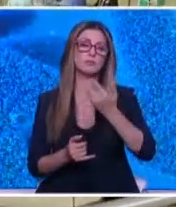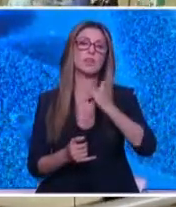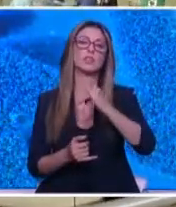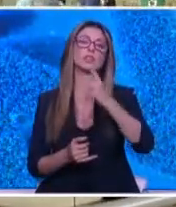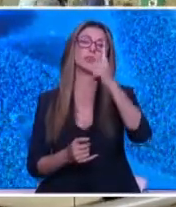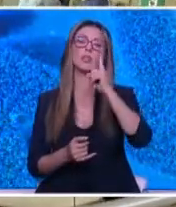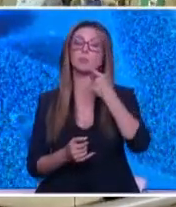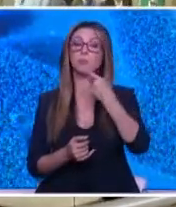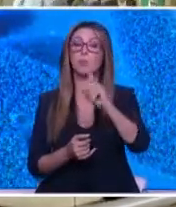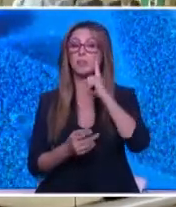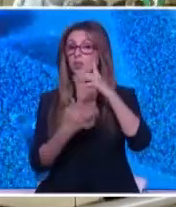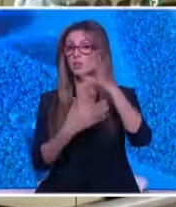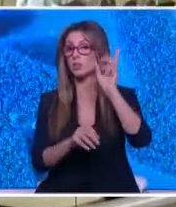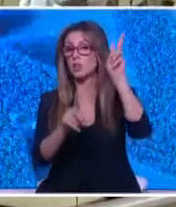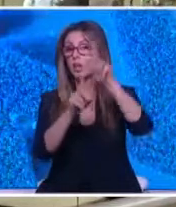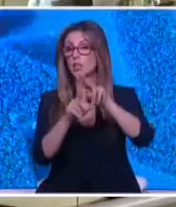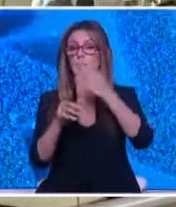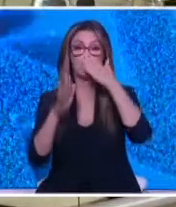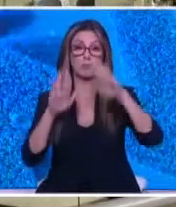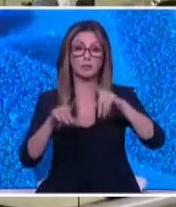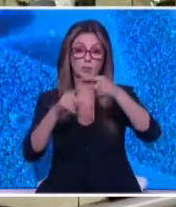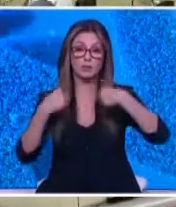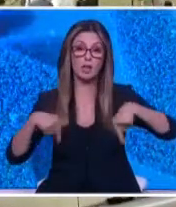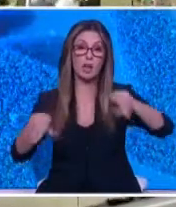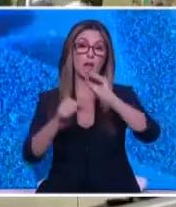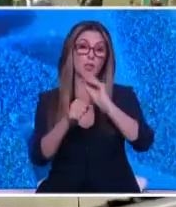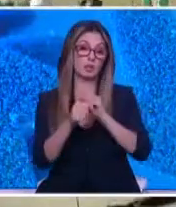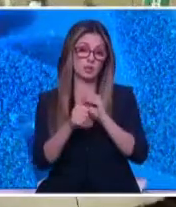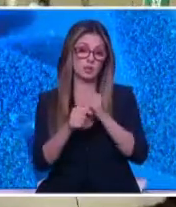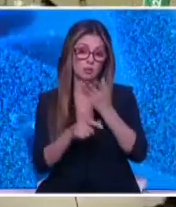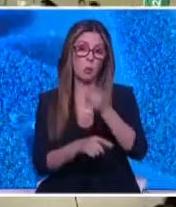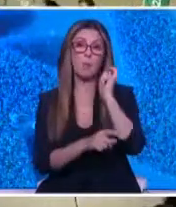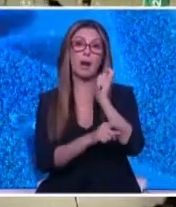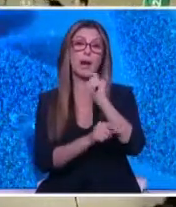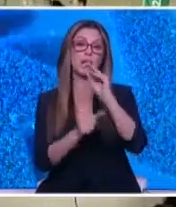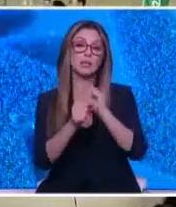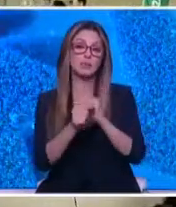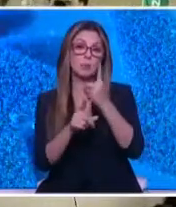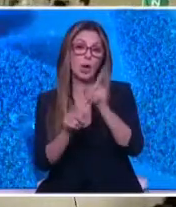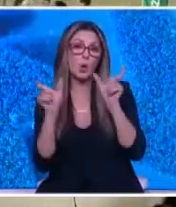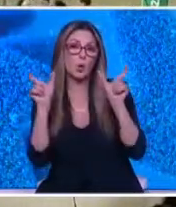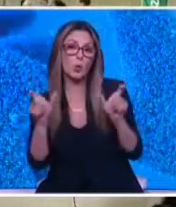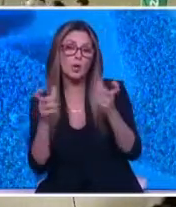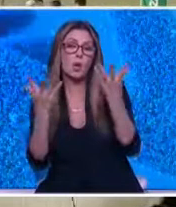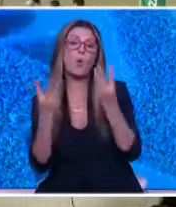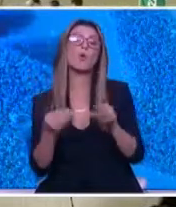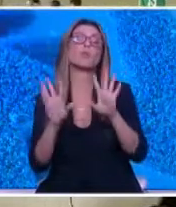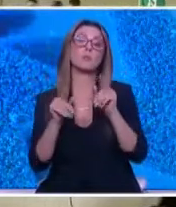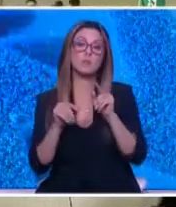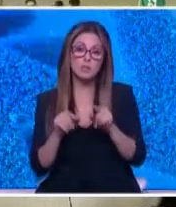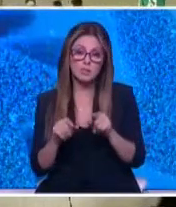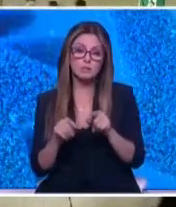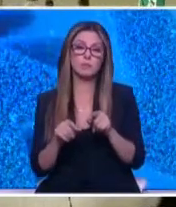kişinin katılmasının beklendiği bu oturumda, bu panelde herhangi bir güvenlik önleminin alınmamış